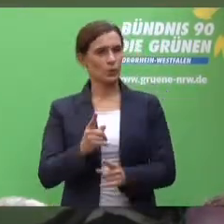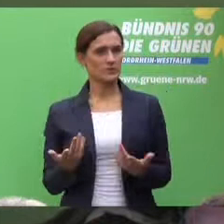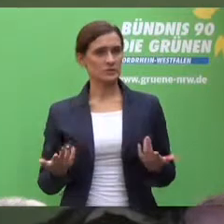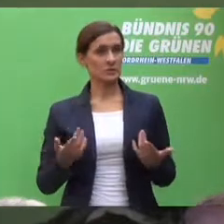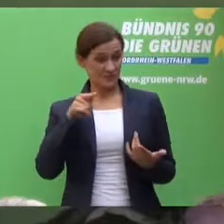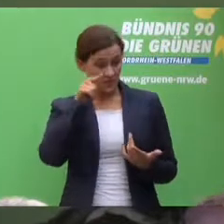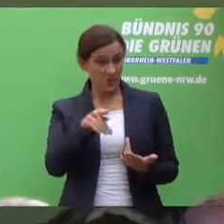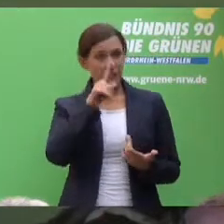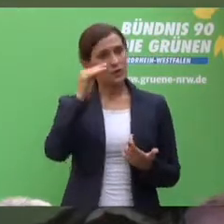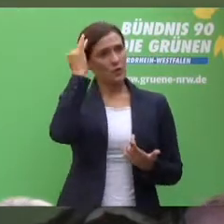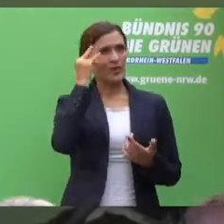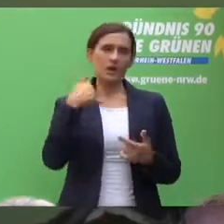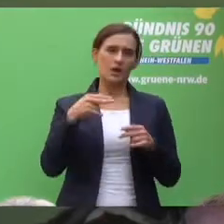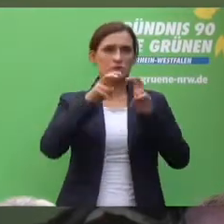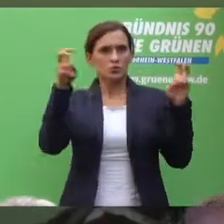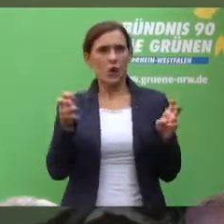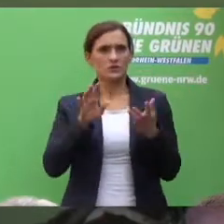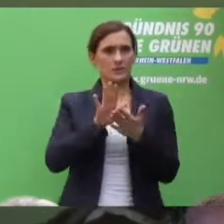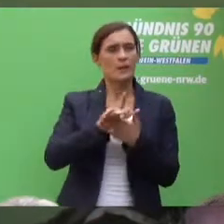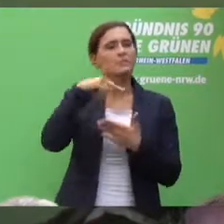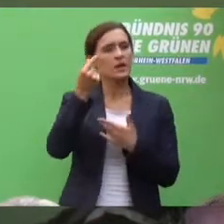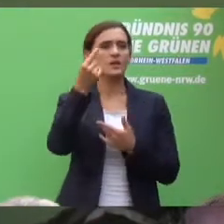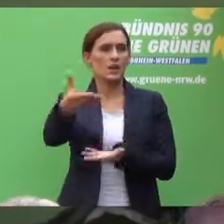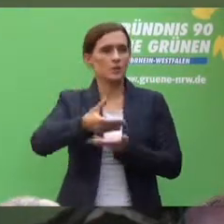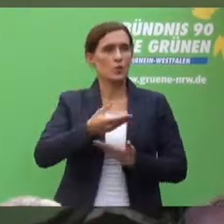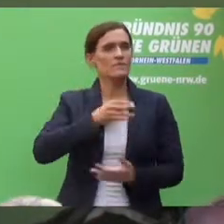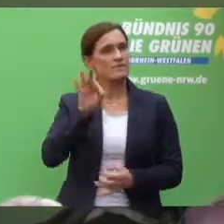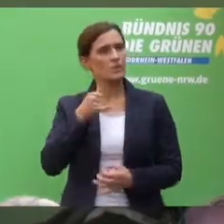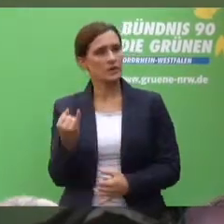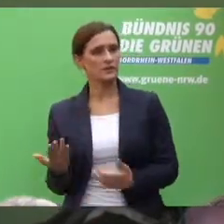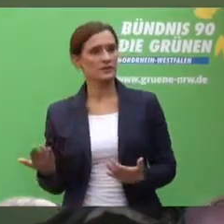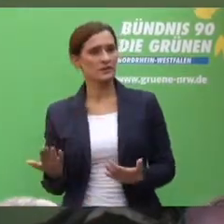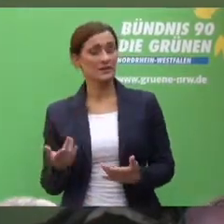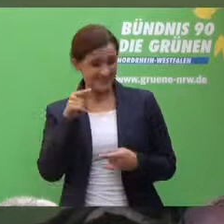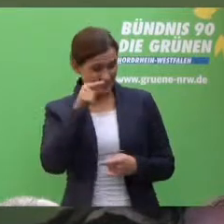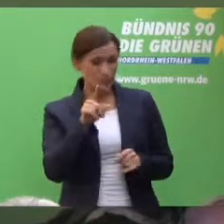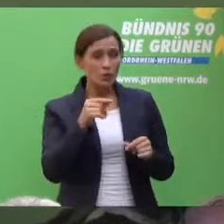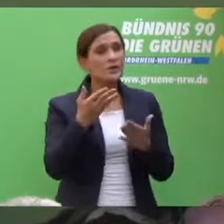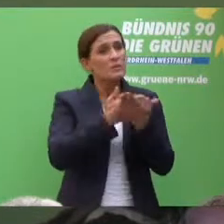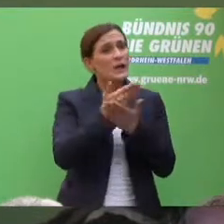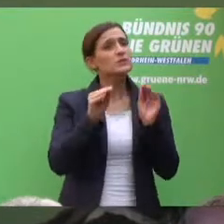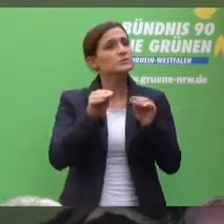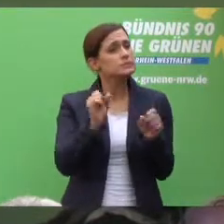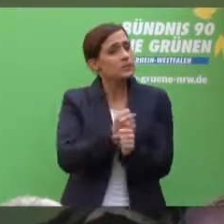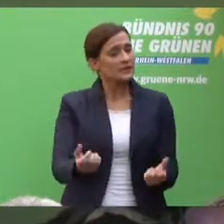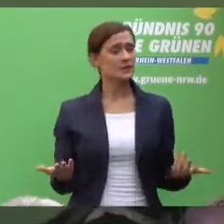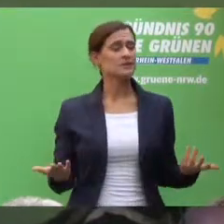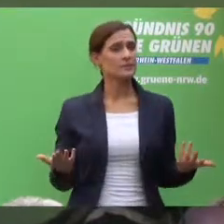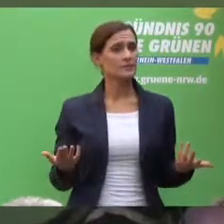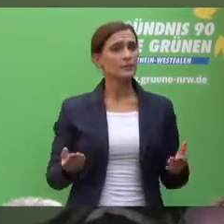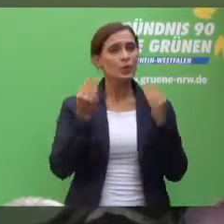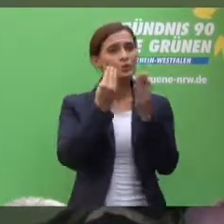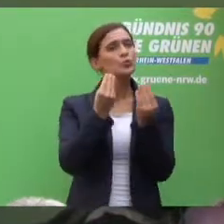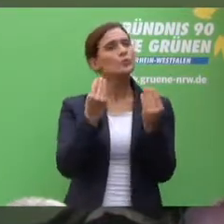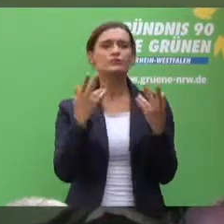die frühkindliche Bildung vorenthalten. Und warum ist das so? Weil es in diesem Lande noch immer so ist,